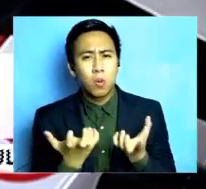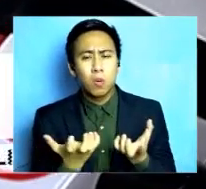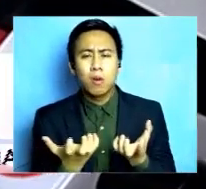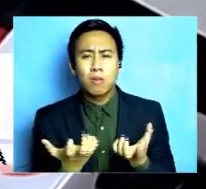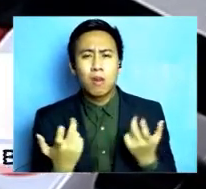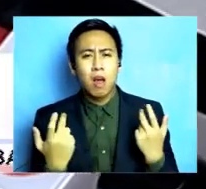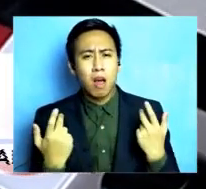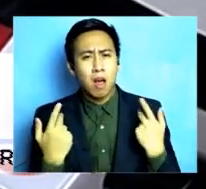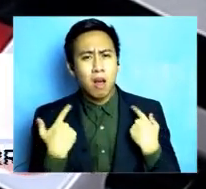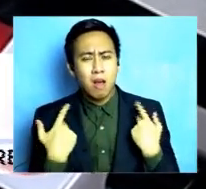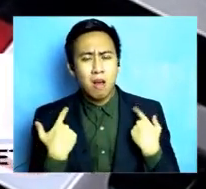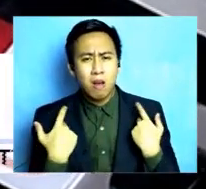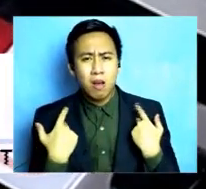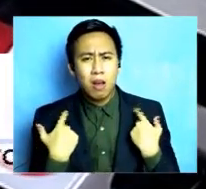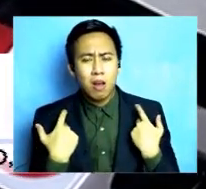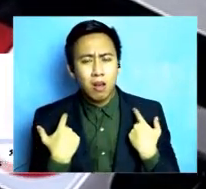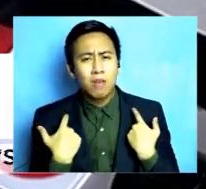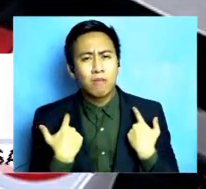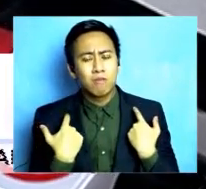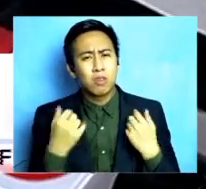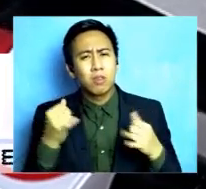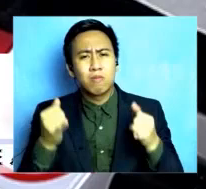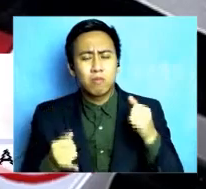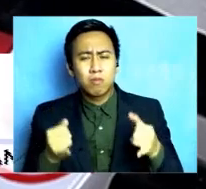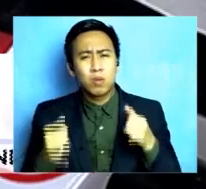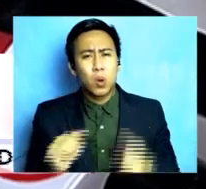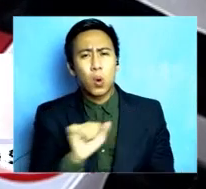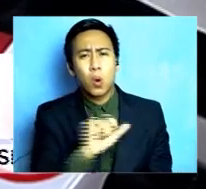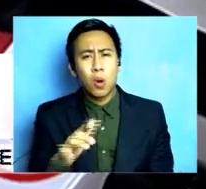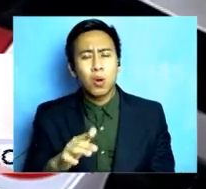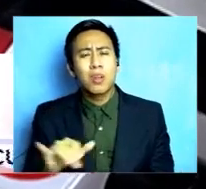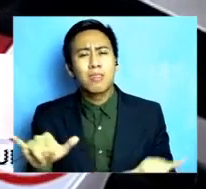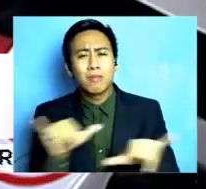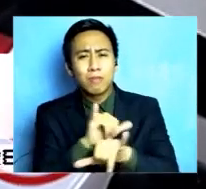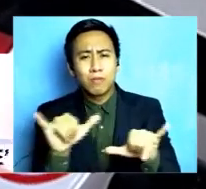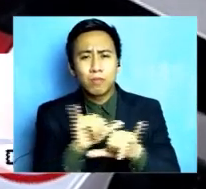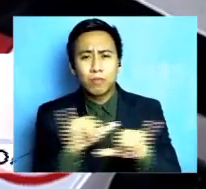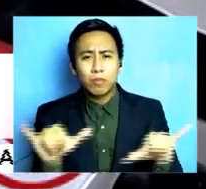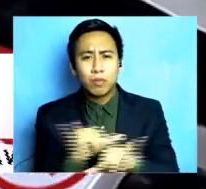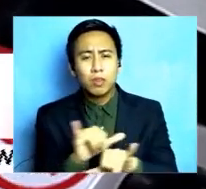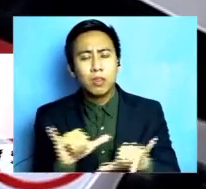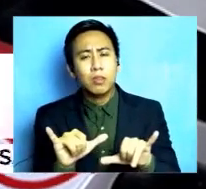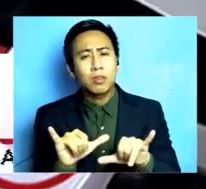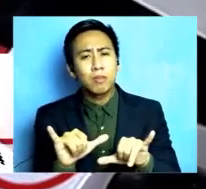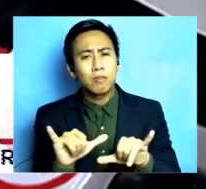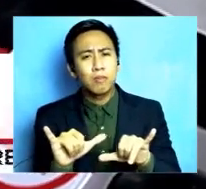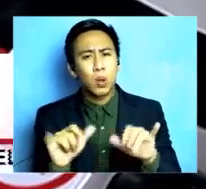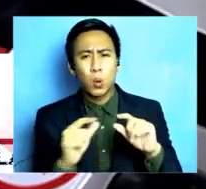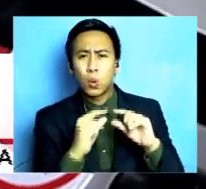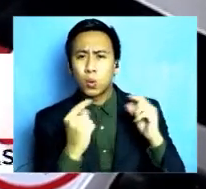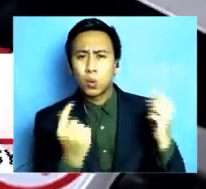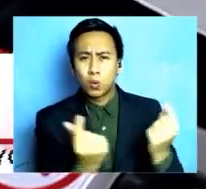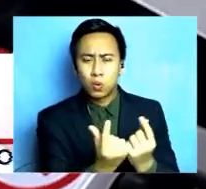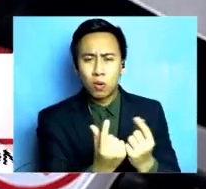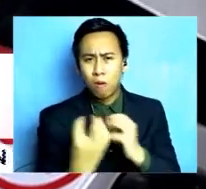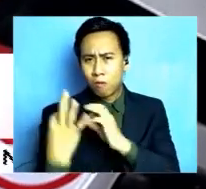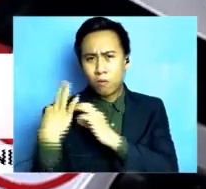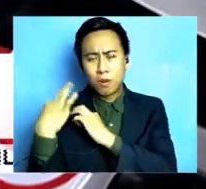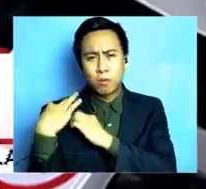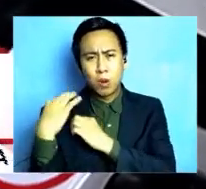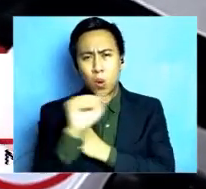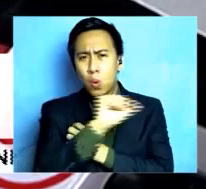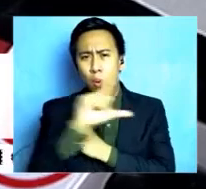yung anak ko. At the same time, pati po sana yung lahat ng barkada, yung time na nadudun po lahat, na sangkot po doon, sana po lahat madakip